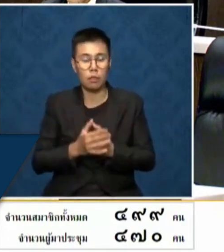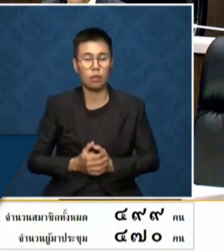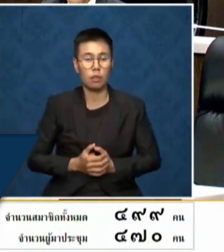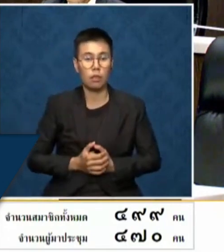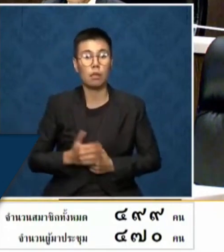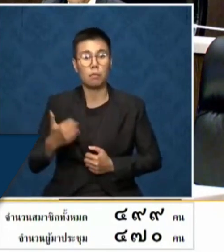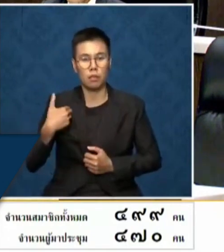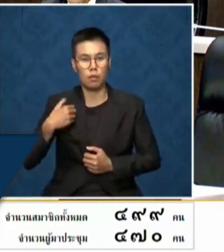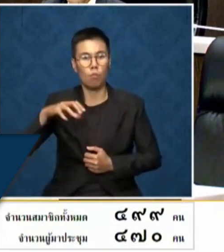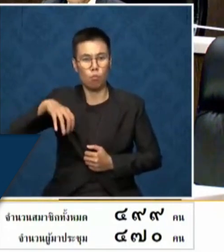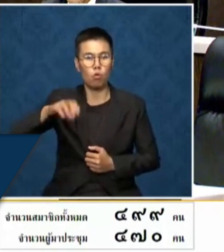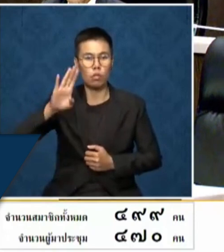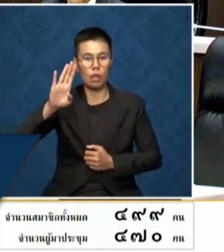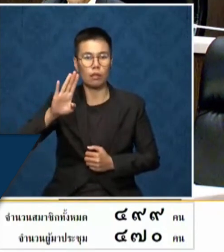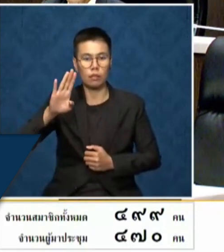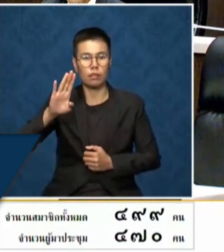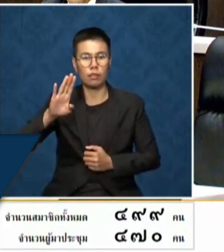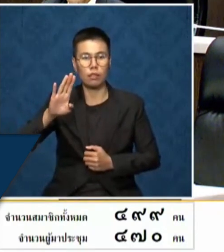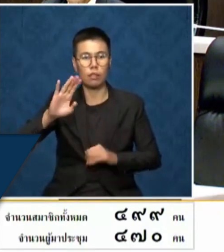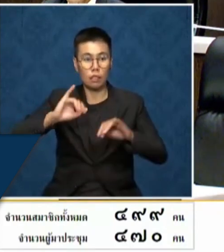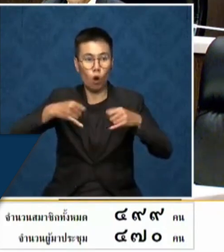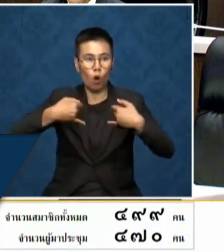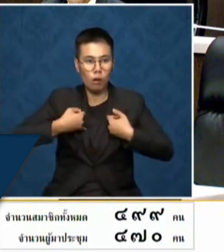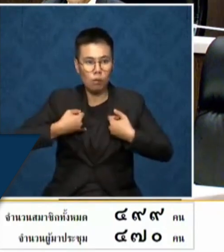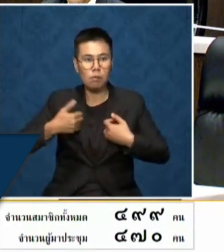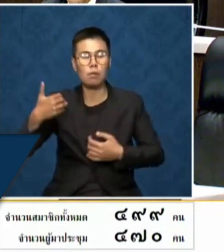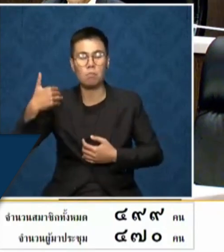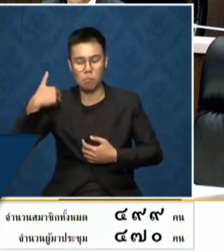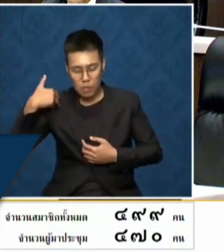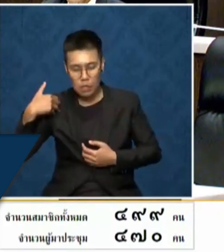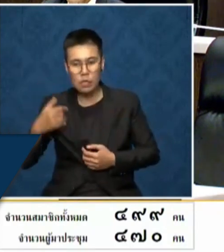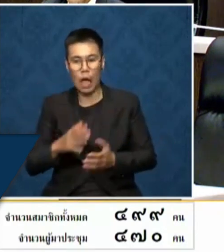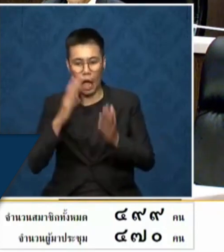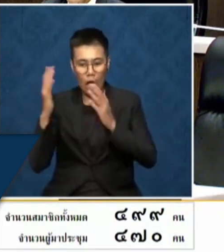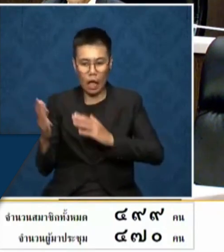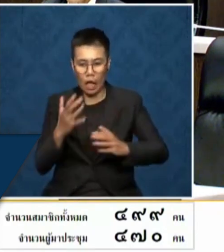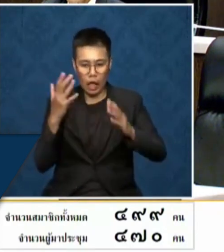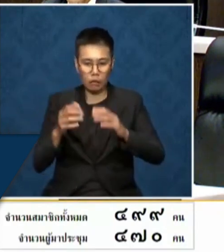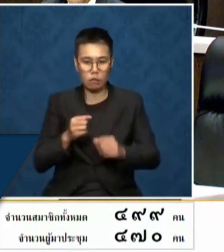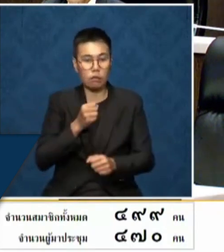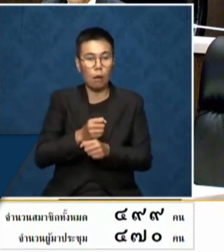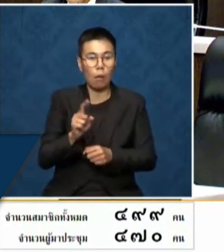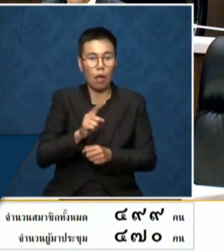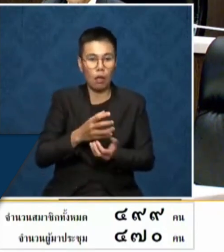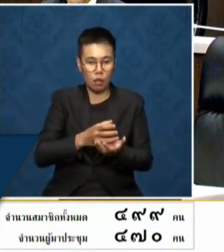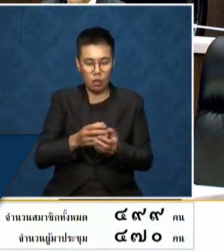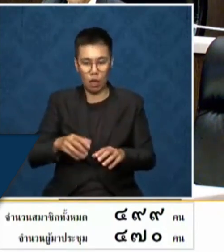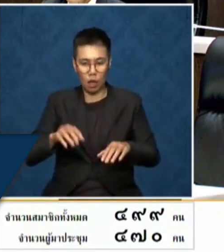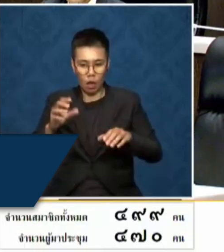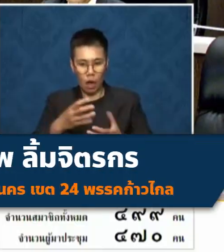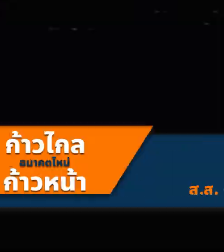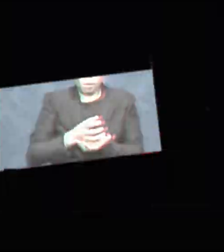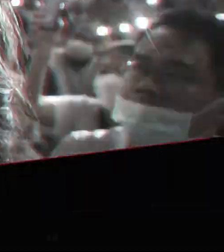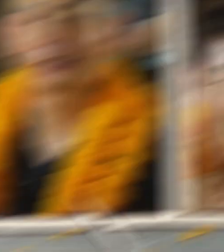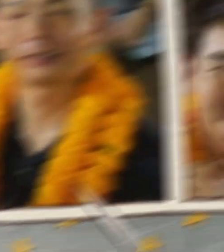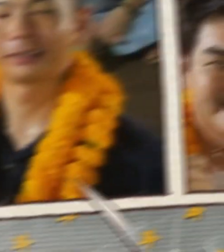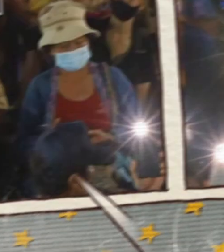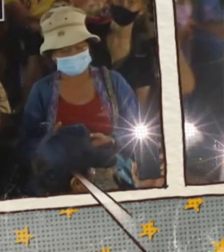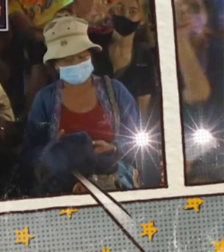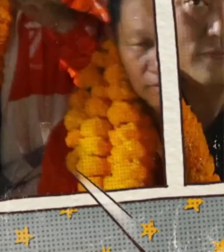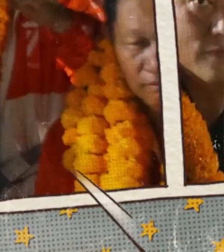บริษัทในทุนของประเทศนี้ก็เอาประกาศบริสุทธิ์ไปอัดกระป๋องขายพวกเราครับขอบคุณ